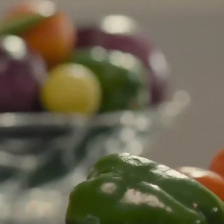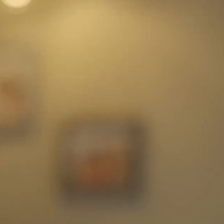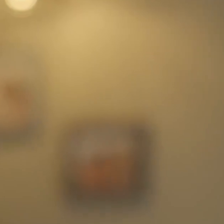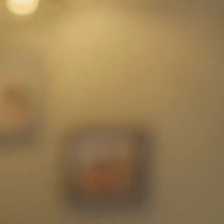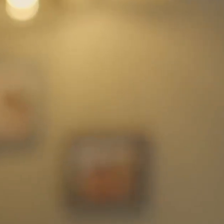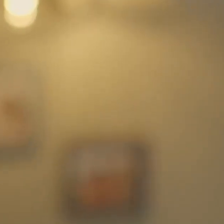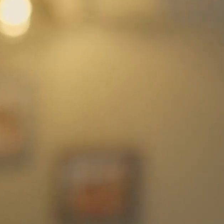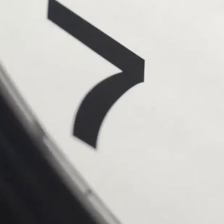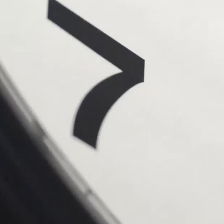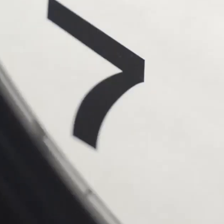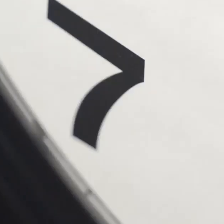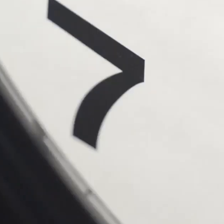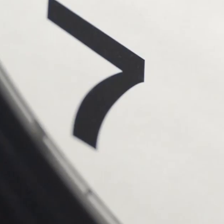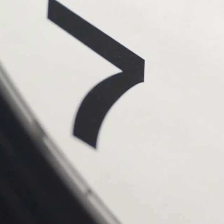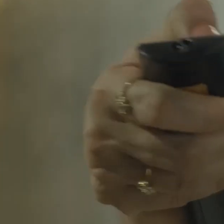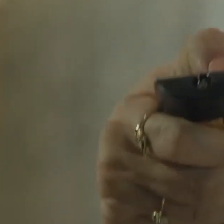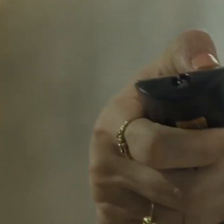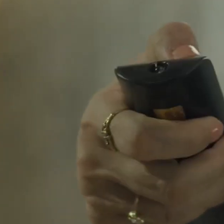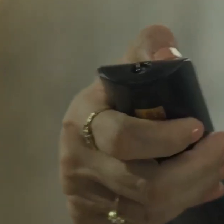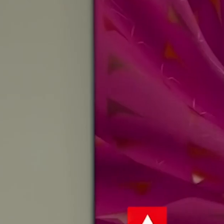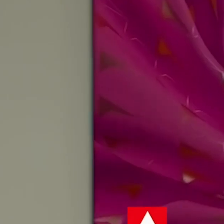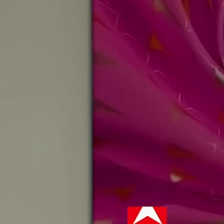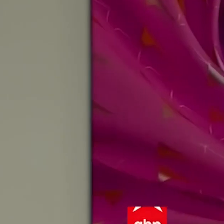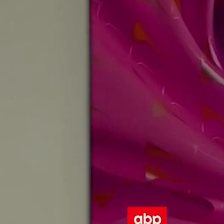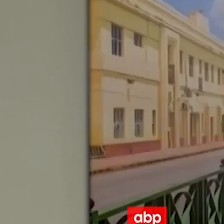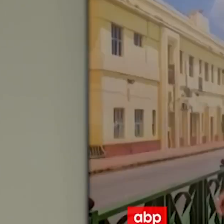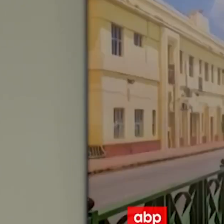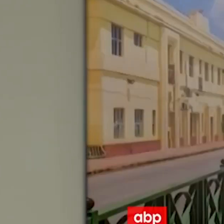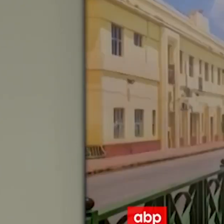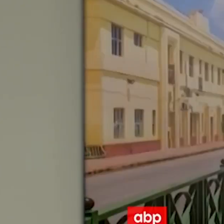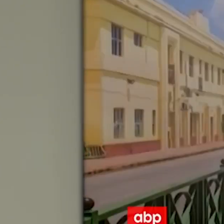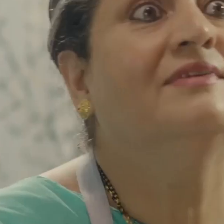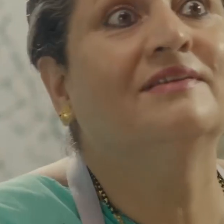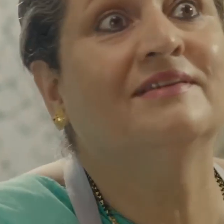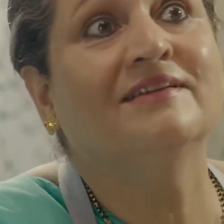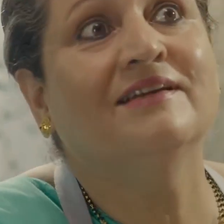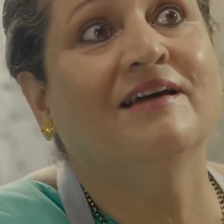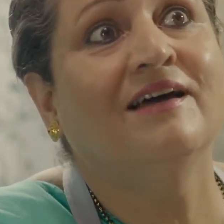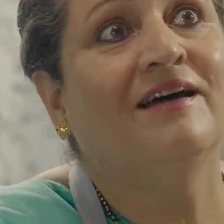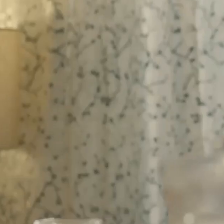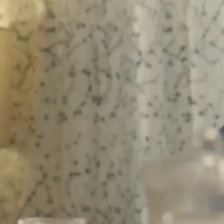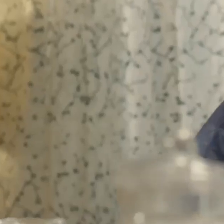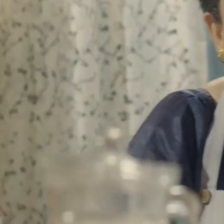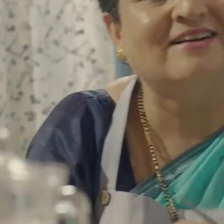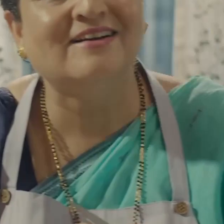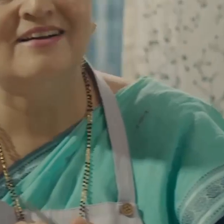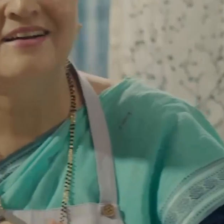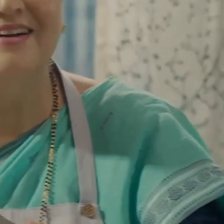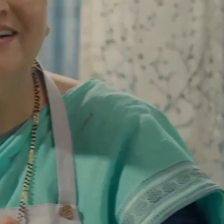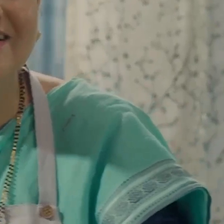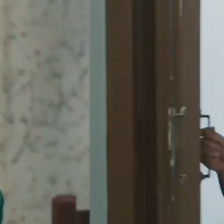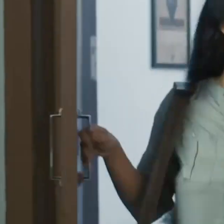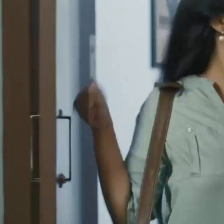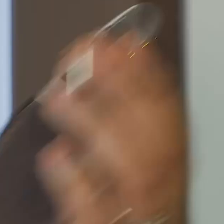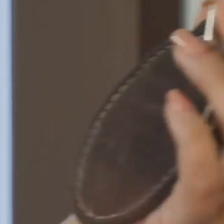जैसे ही घड़ी का काटा दोपहर 2:30 पे आए, बबीता जी का दिल सास बहु साजिश के लिए मचल जाए।